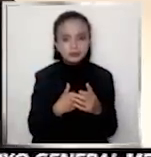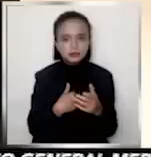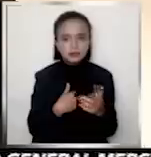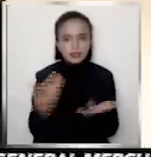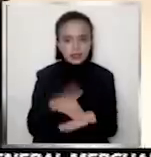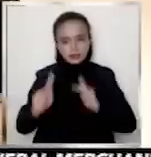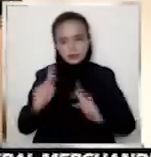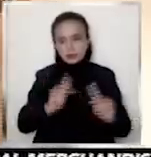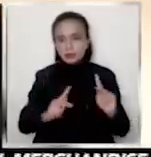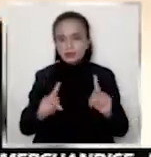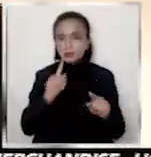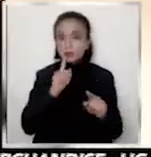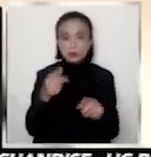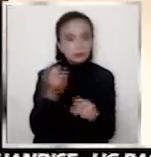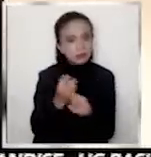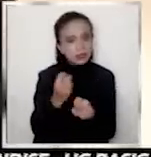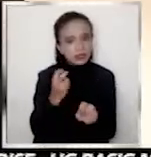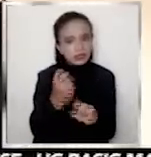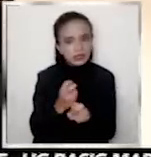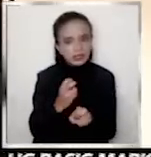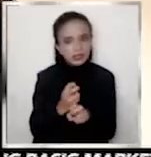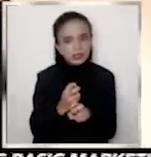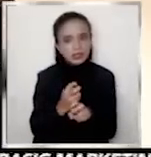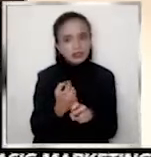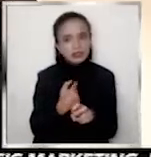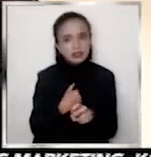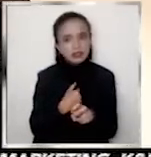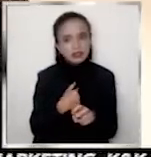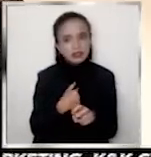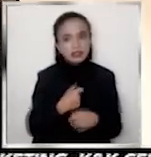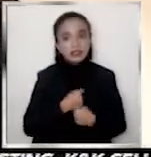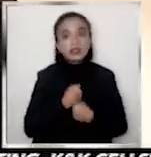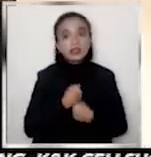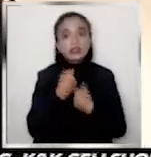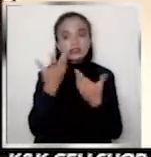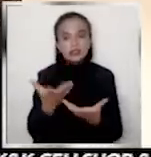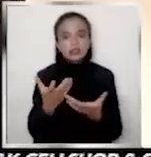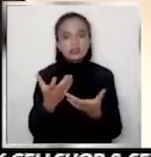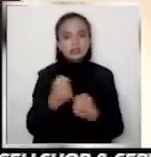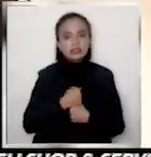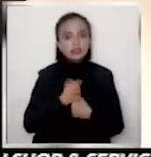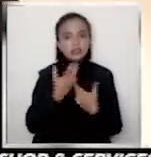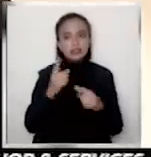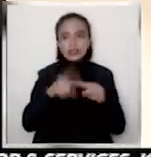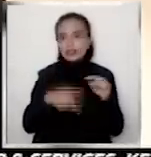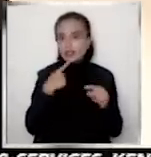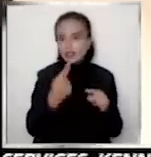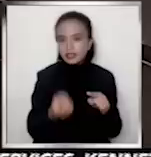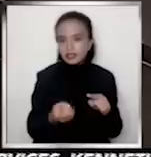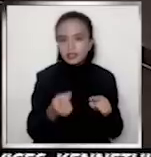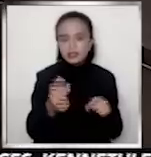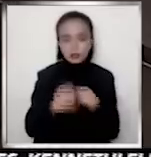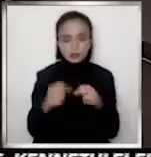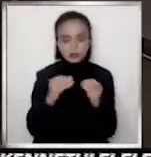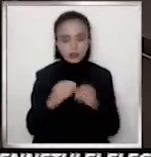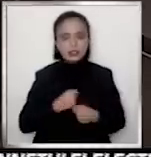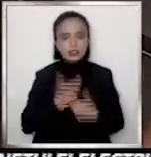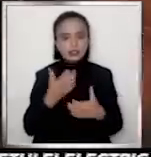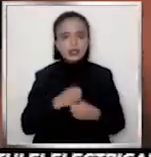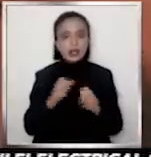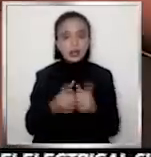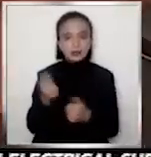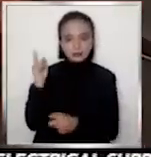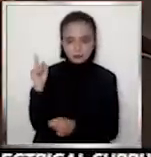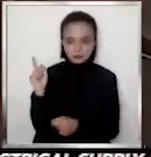medyo mahirap nga akong mag-express in words, but I get at least I get to express myself through my skating here in the show. Close